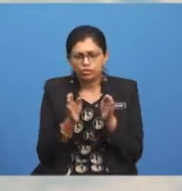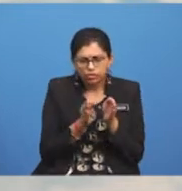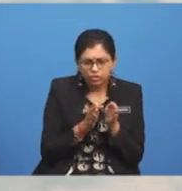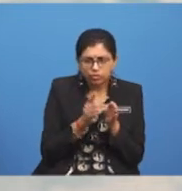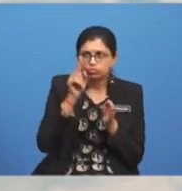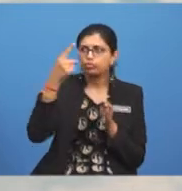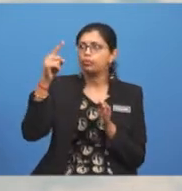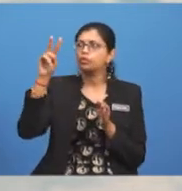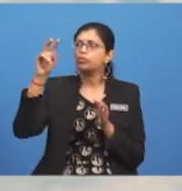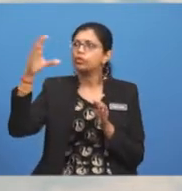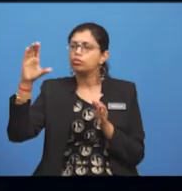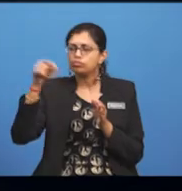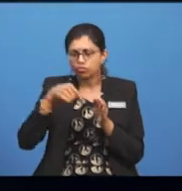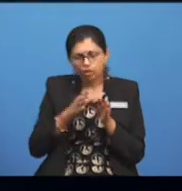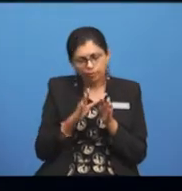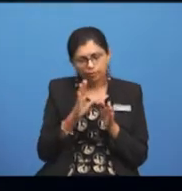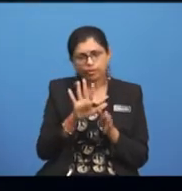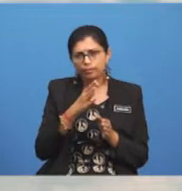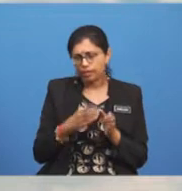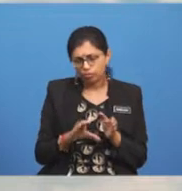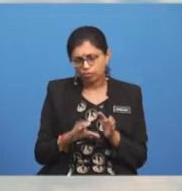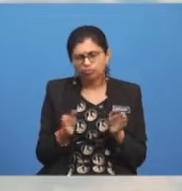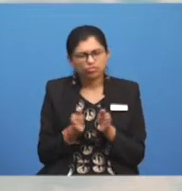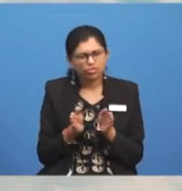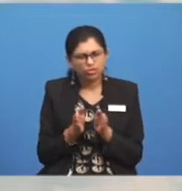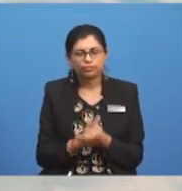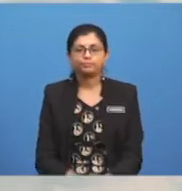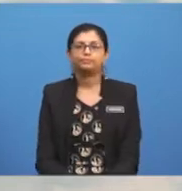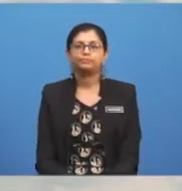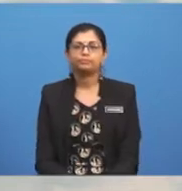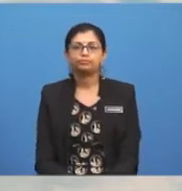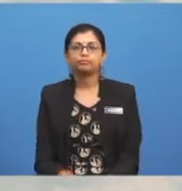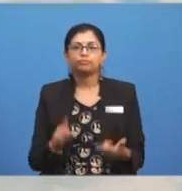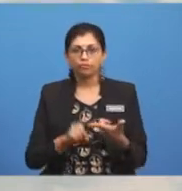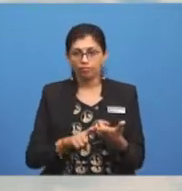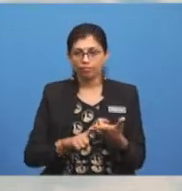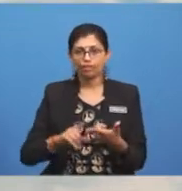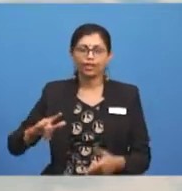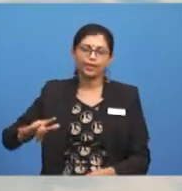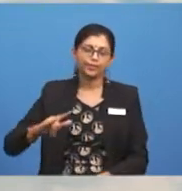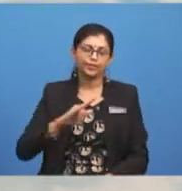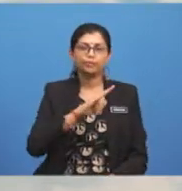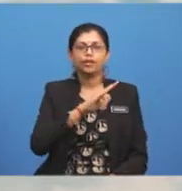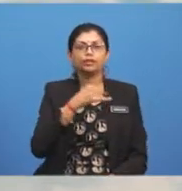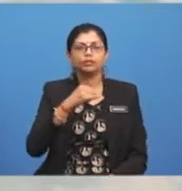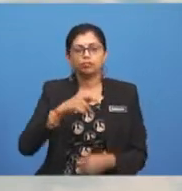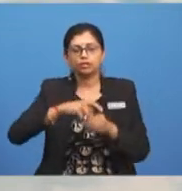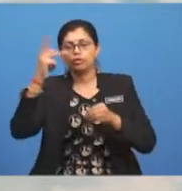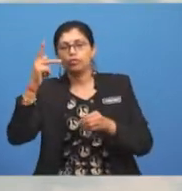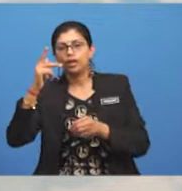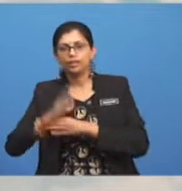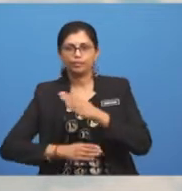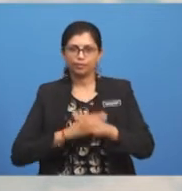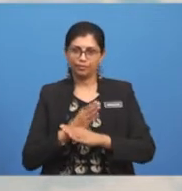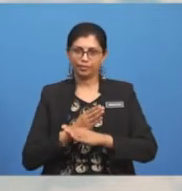hal laju lepas. Yang kedua, kapal terbang tidak akan terlepas dari permukaan bumi. Ya,